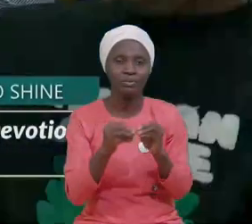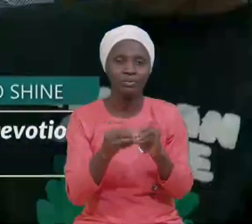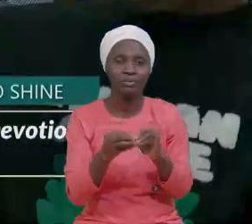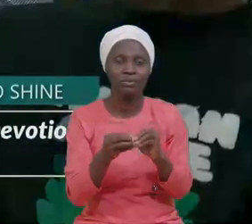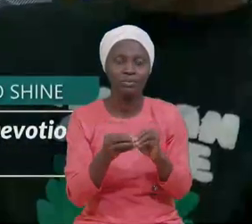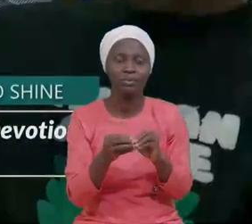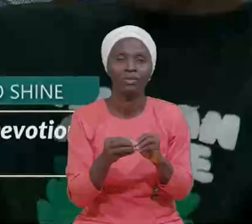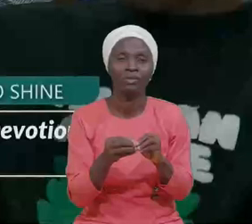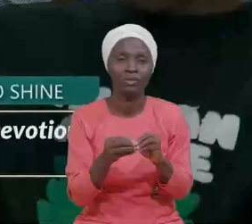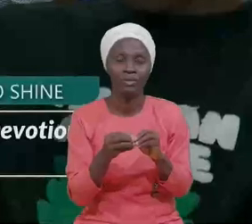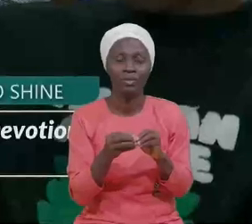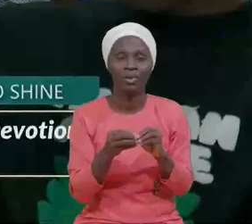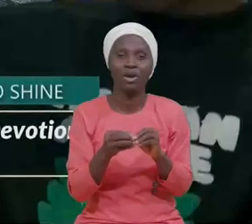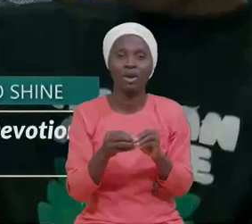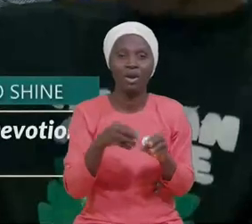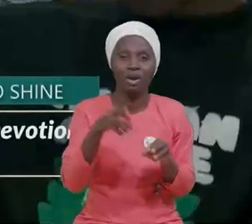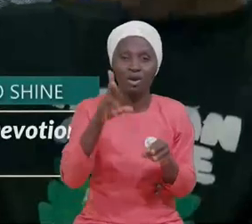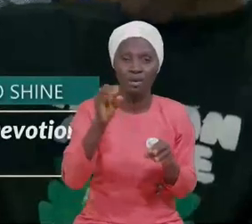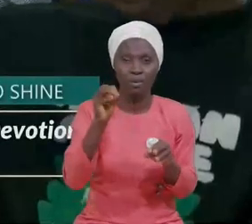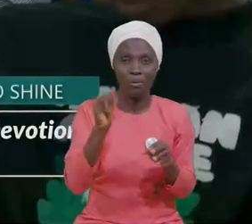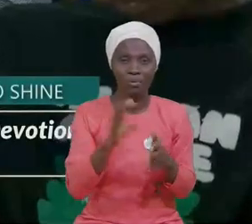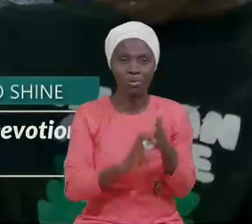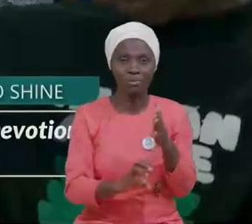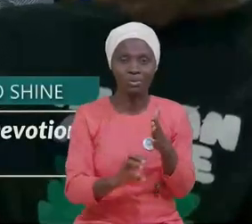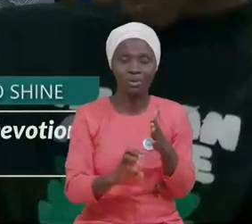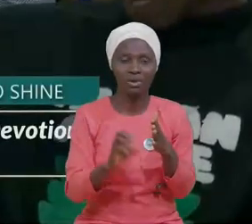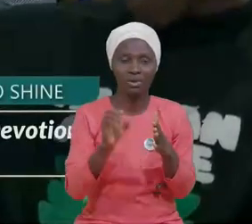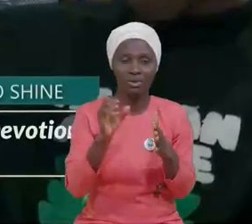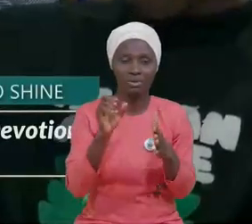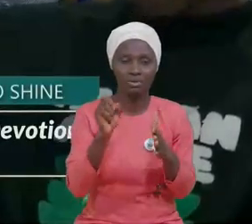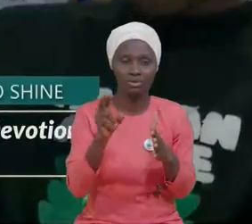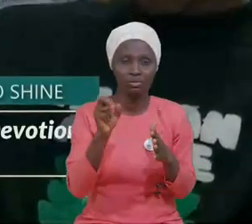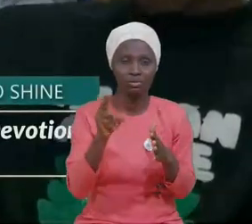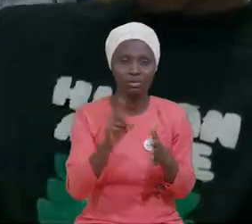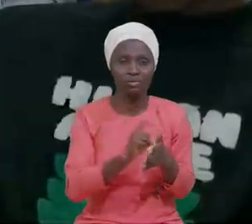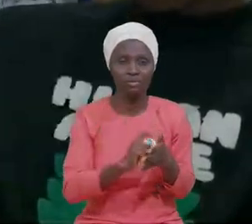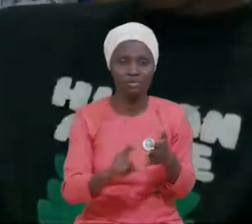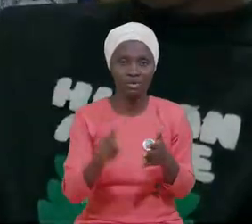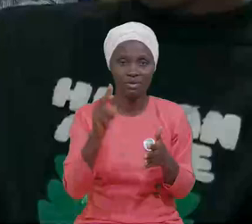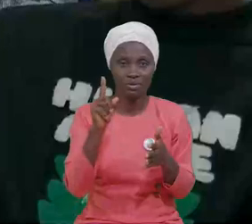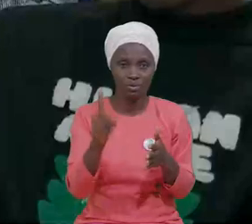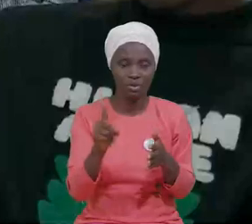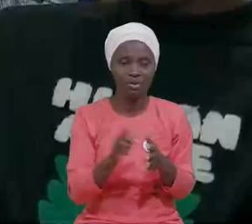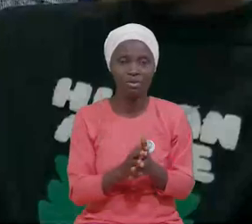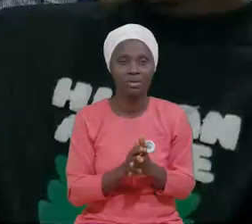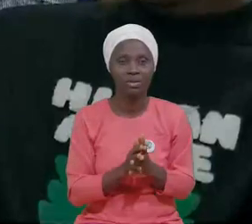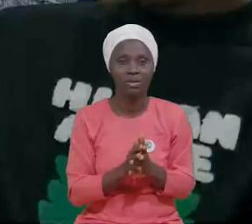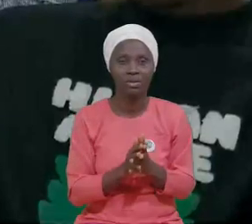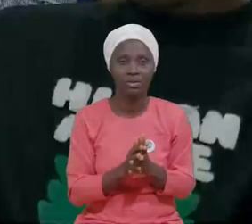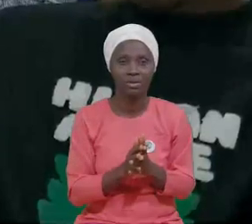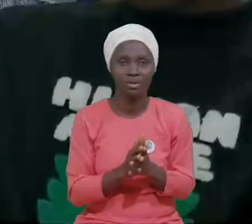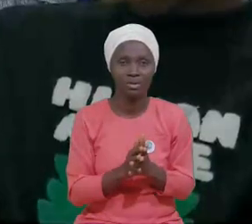12, nous lisons le verset 1. En Romains chapitre 12, nous voyons le verset